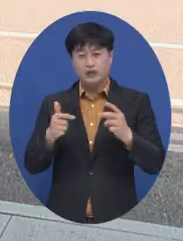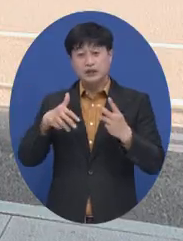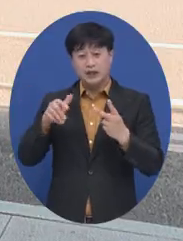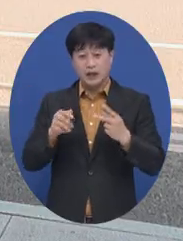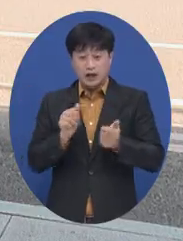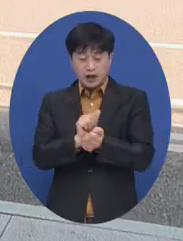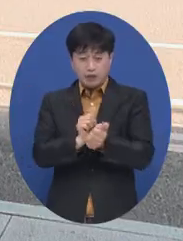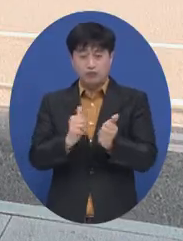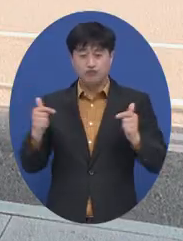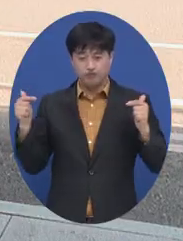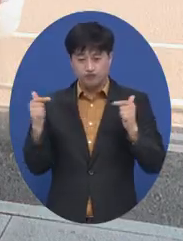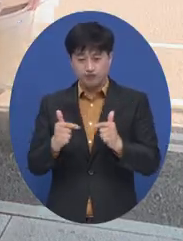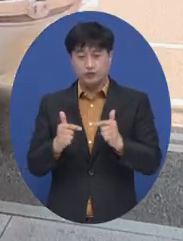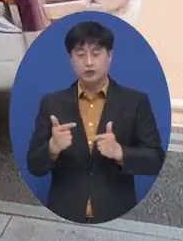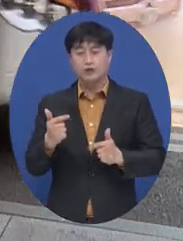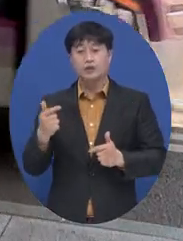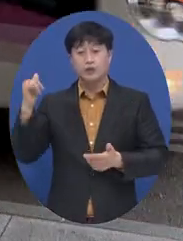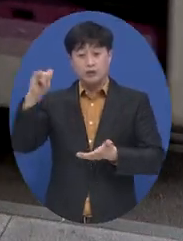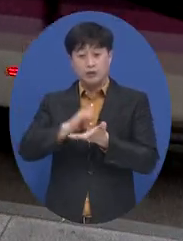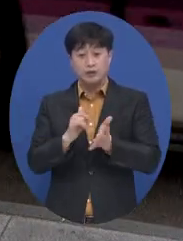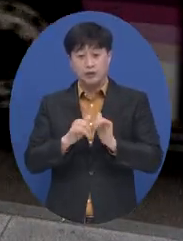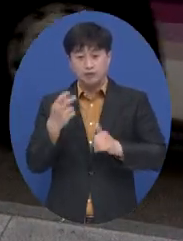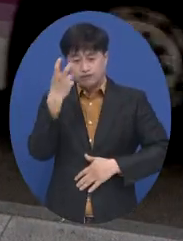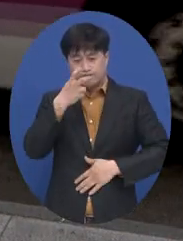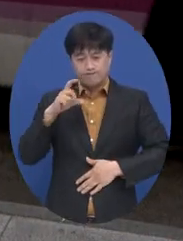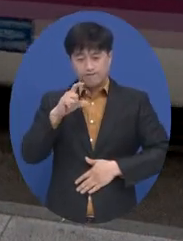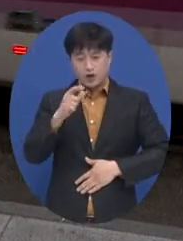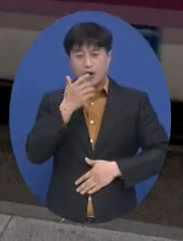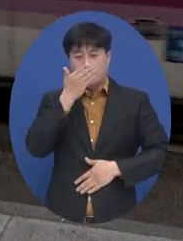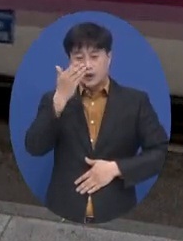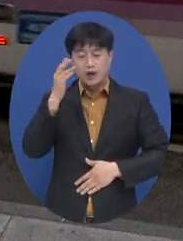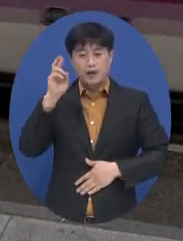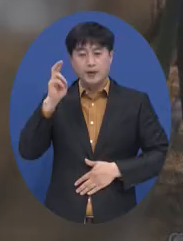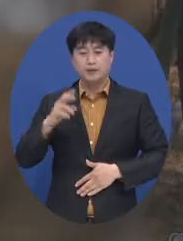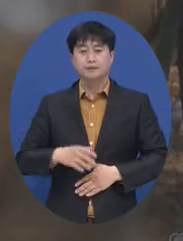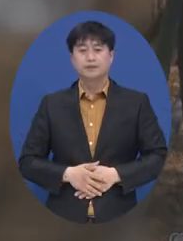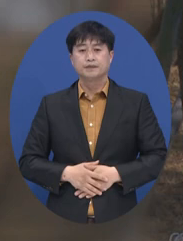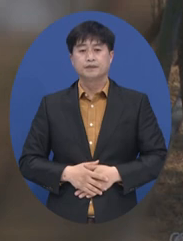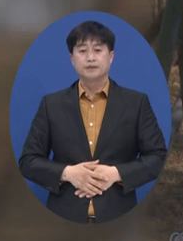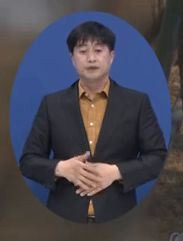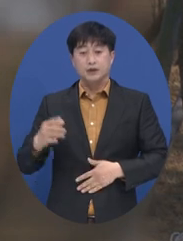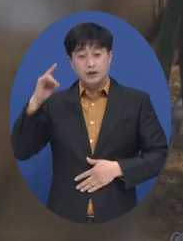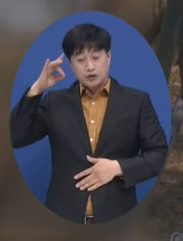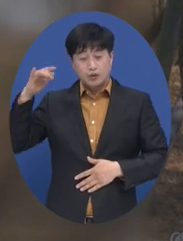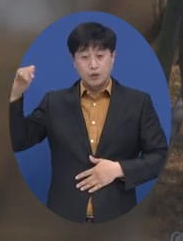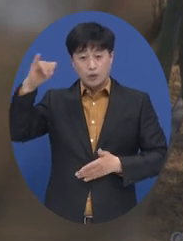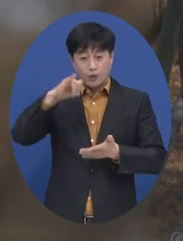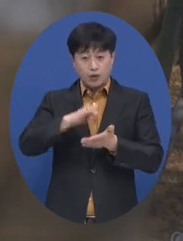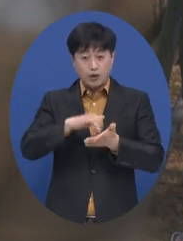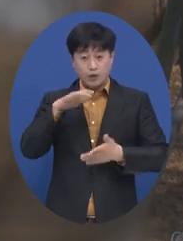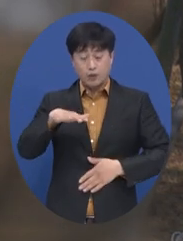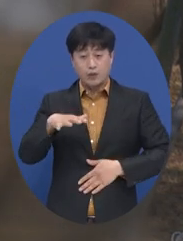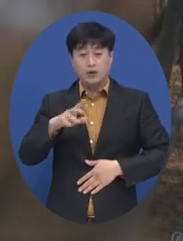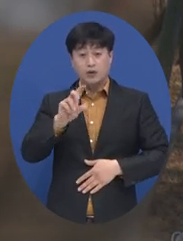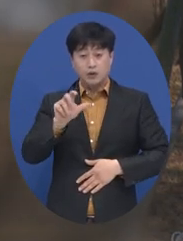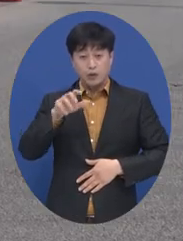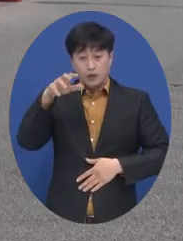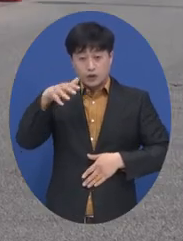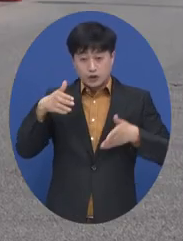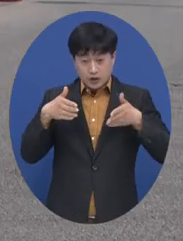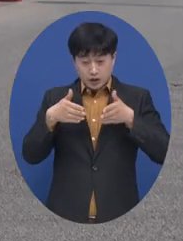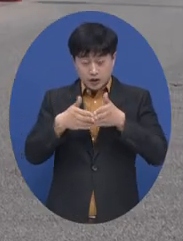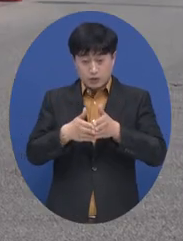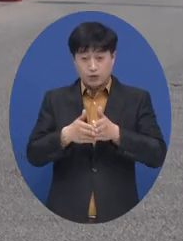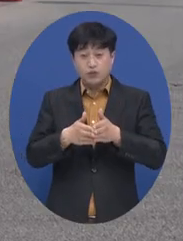최소화하면서 입국자들에 대한 추적 관리를 강화할 수 있을 것으로 보고 있습니다. 인천공항에서 경기 지역 15개